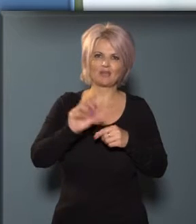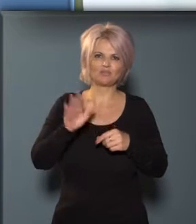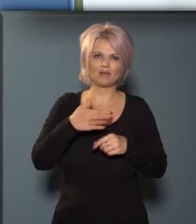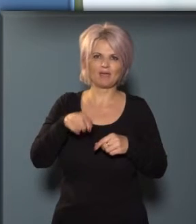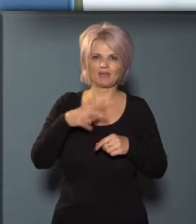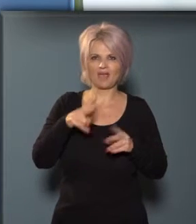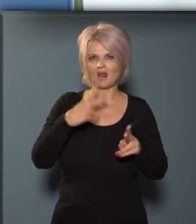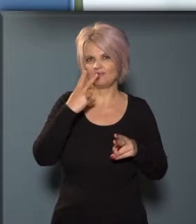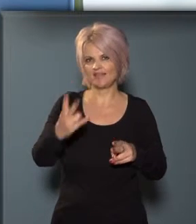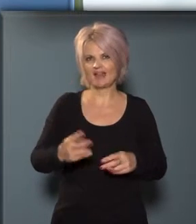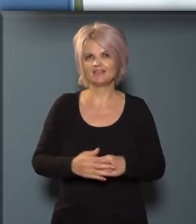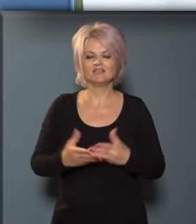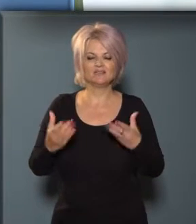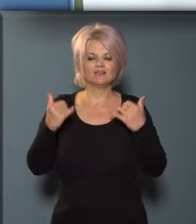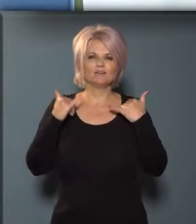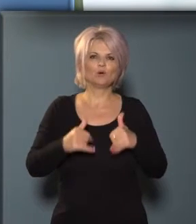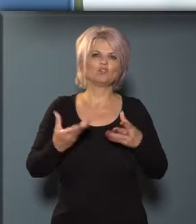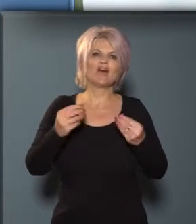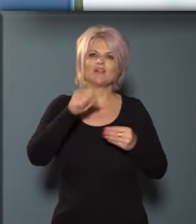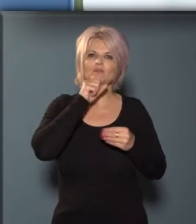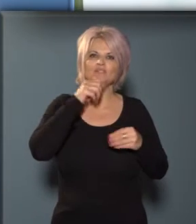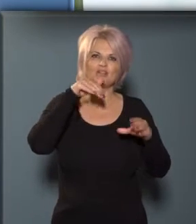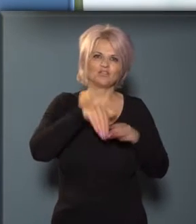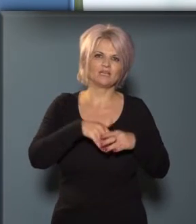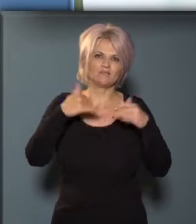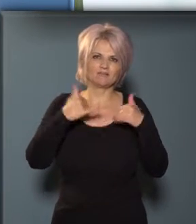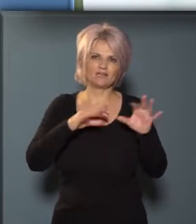leginkább figyelnünk. Most hány óvodás vesz részt a mai rendezvényen?